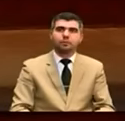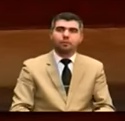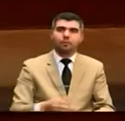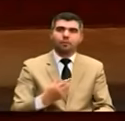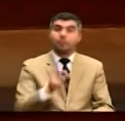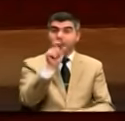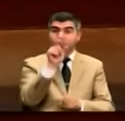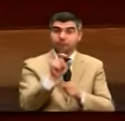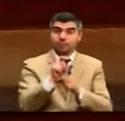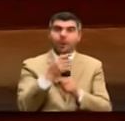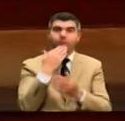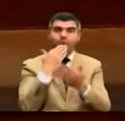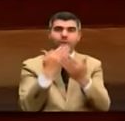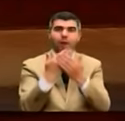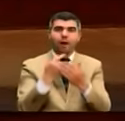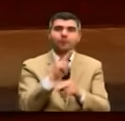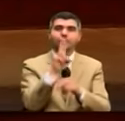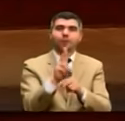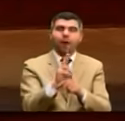السيد النائب محترم.